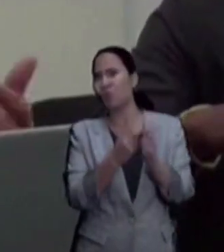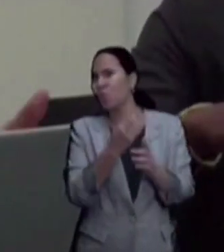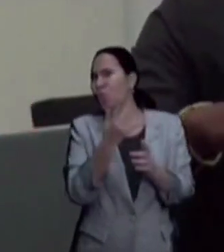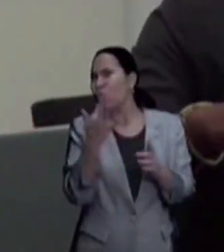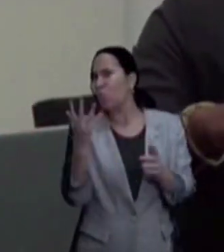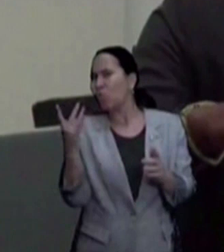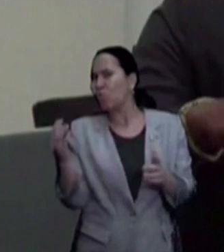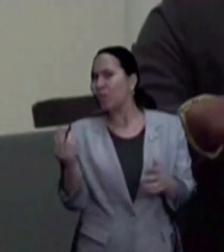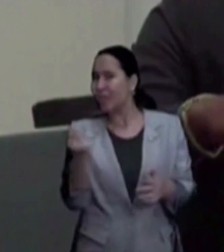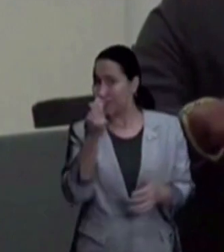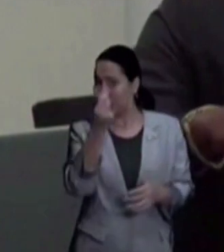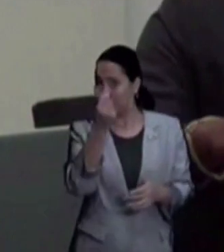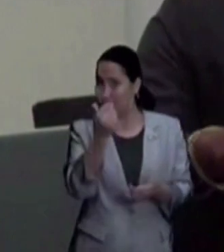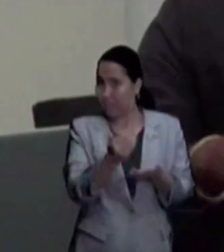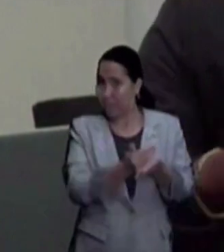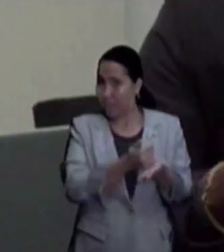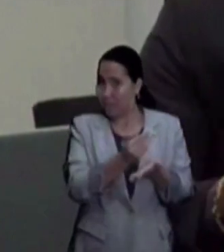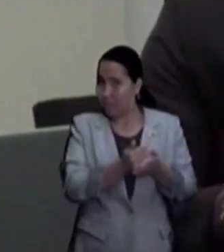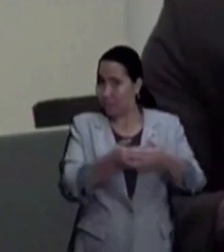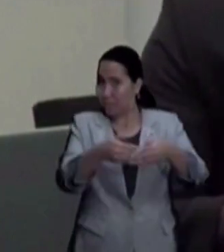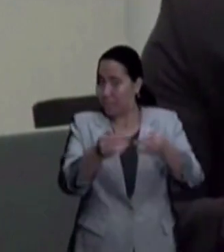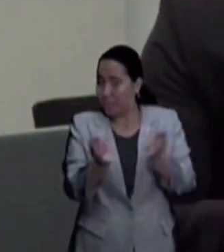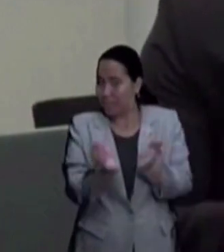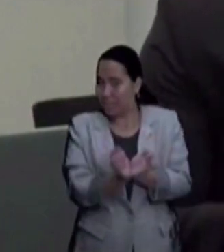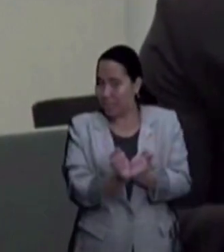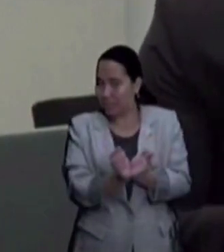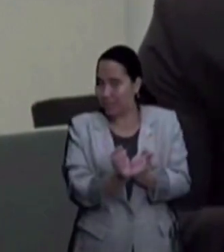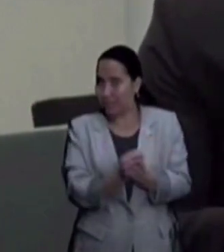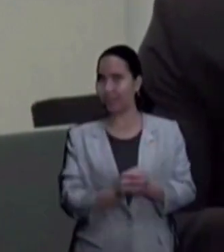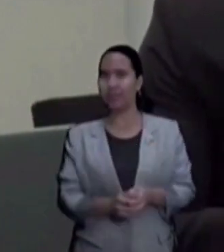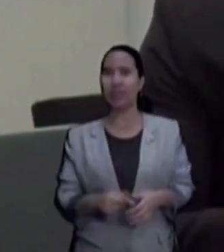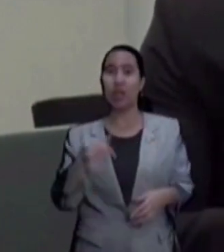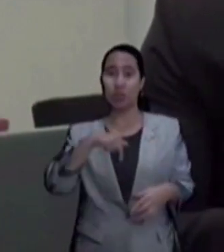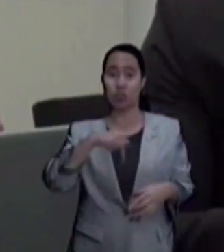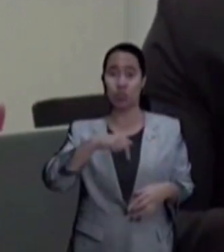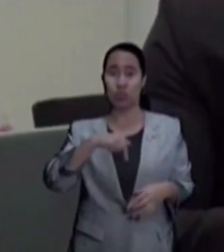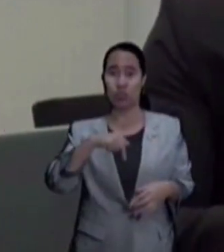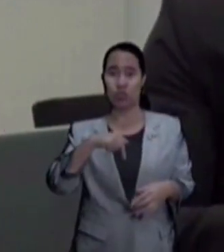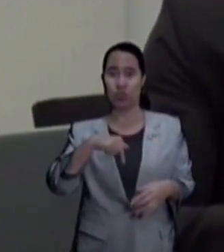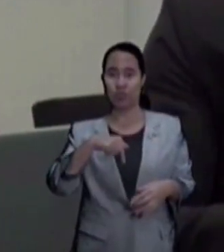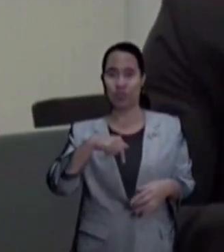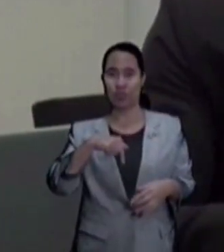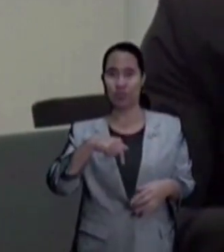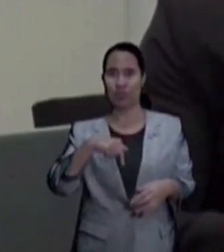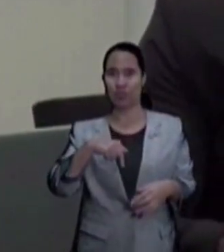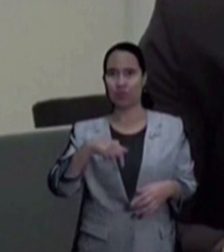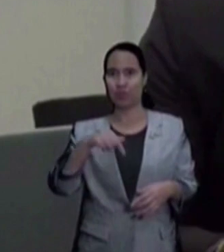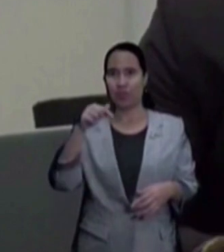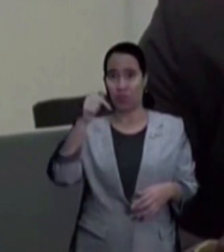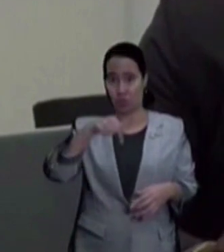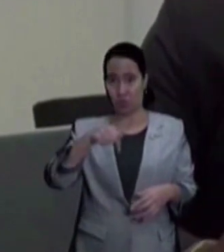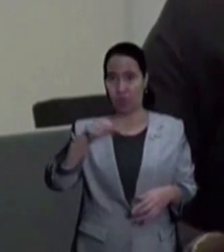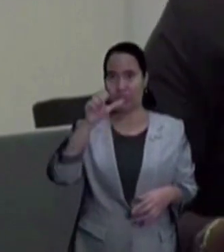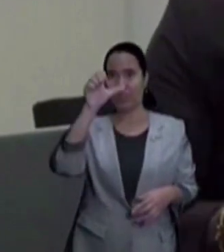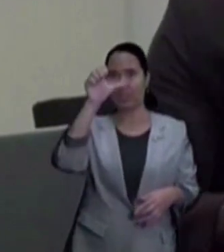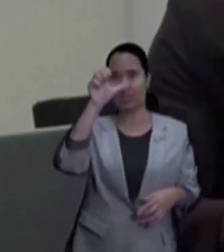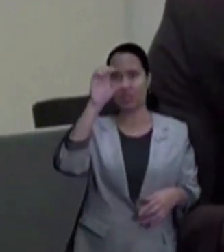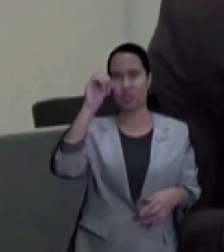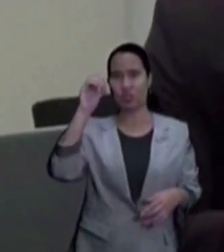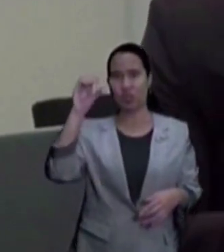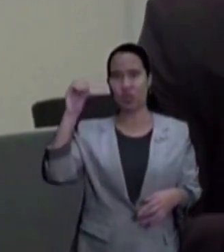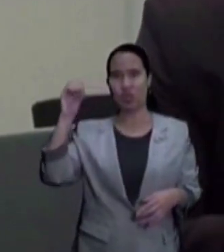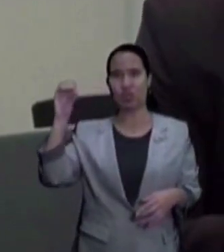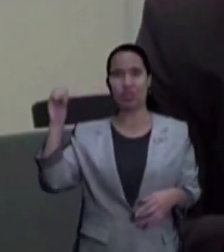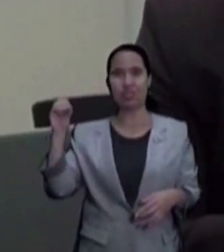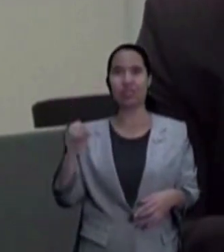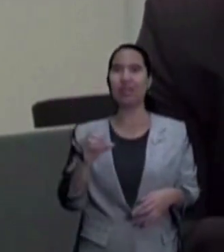uw inkomsten is binnen uw huishoudens. En we hebben voor nu hebben we gehouden op 6000. En